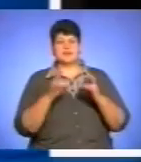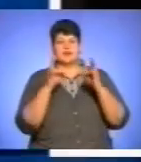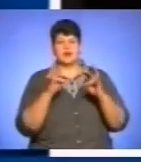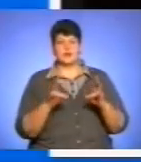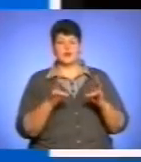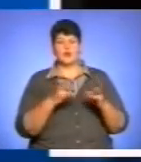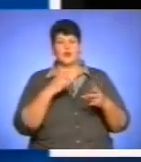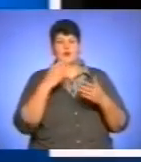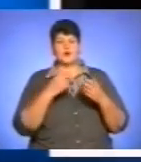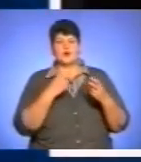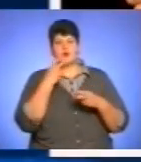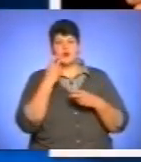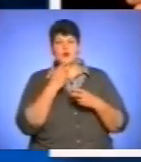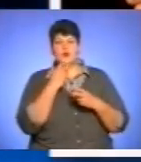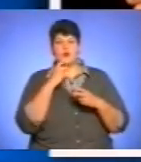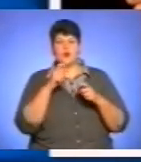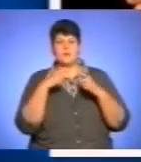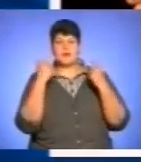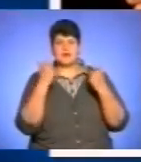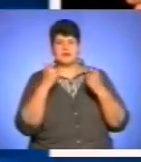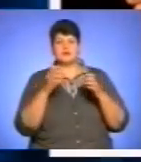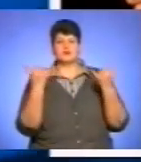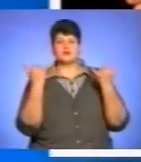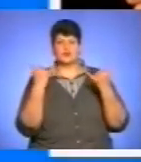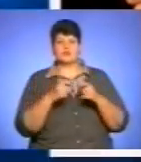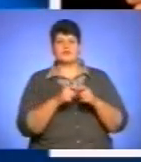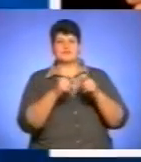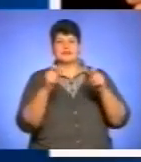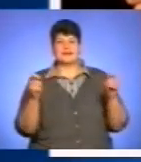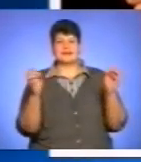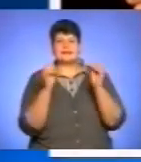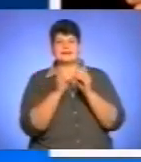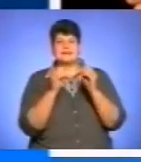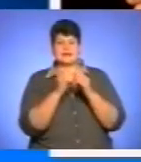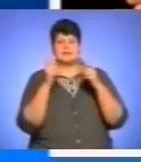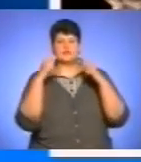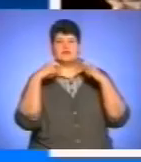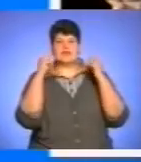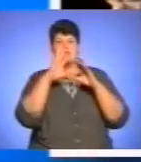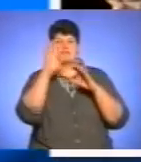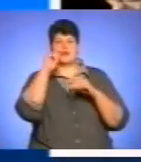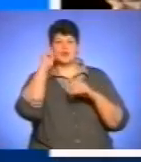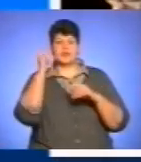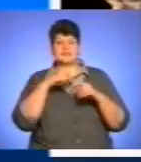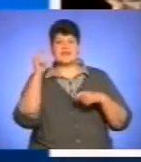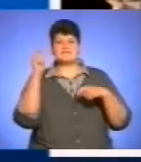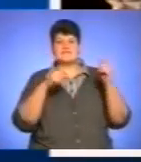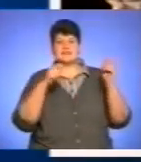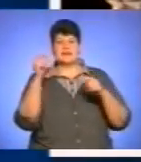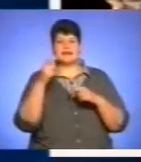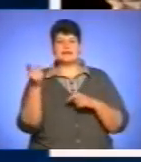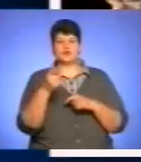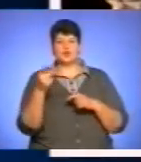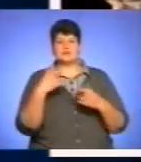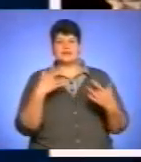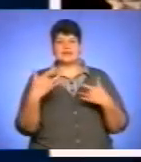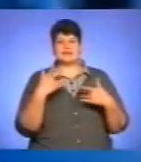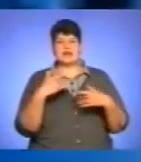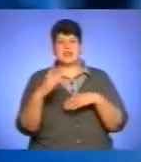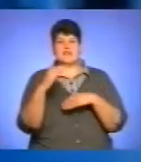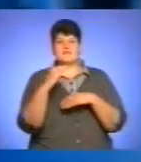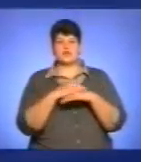Трагіко-комедію Миколи Куліша «Отак загинув Гузка» сьогодні відкрили 10-й ювілейний всеукраїнський фестиваль «Тернопільські театральні вечори.